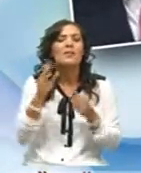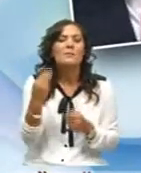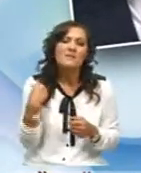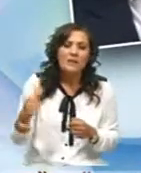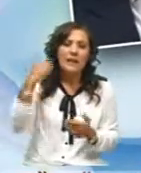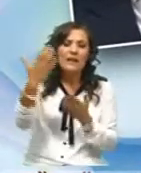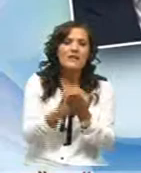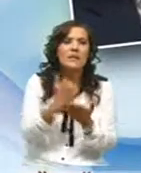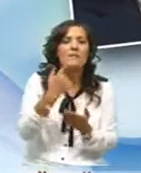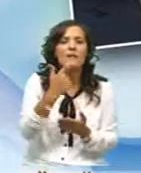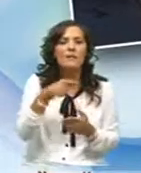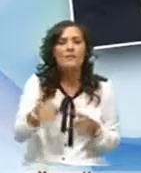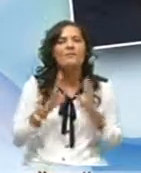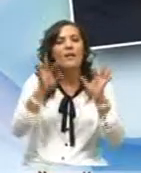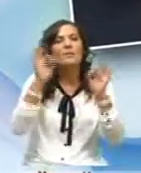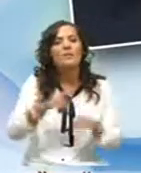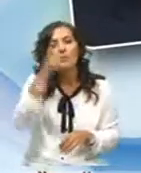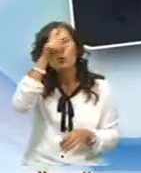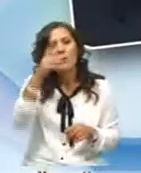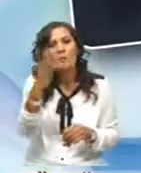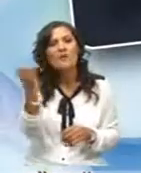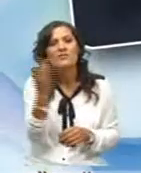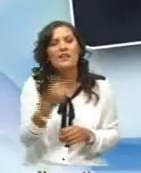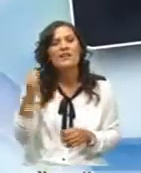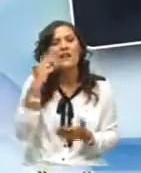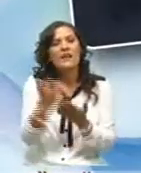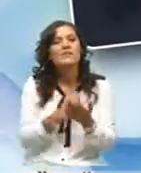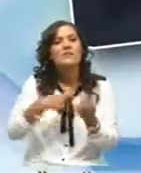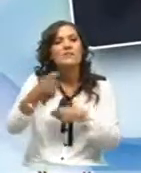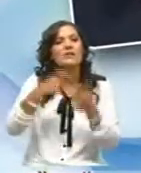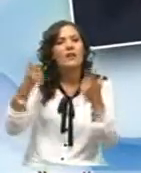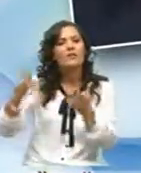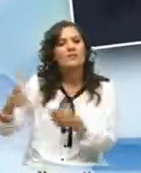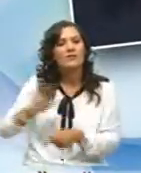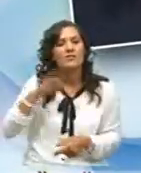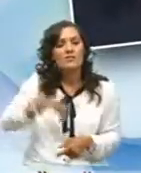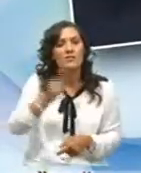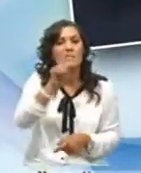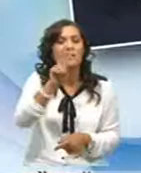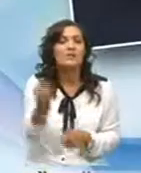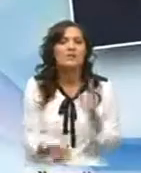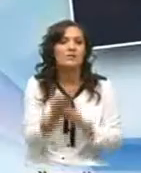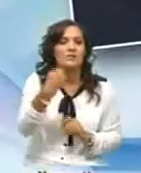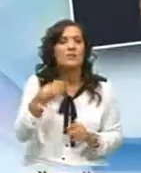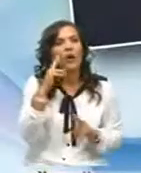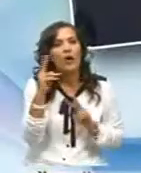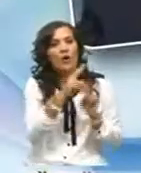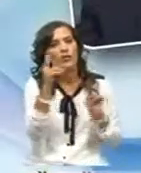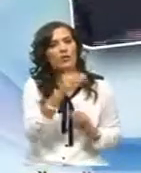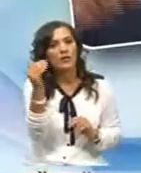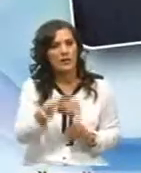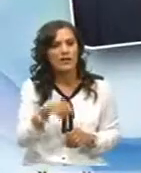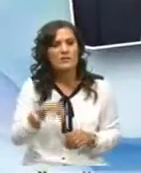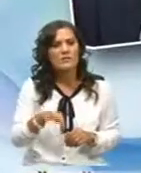bizim faaliyete başladığımız yıl Türkiye'de beş tane geri kazanım şirketi vardı Şu anda 27 görüntüleri gel